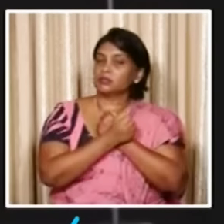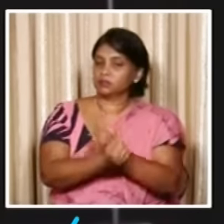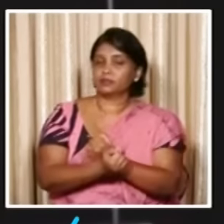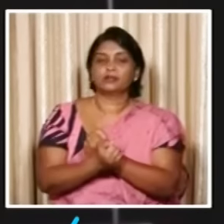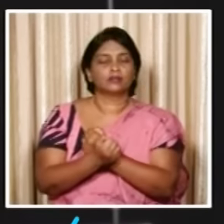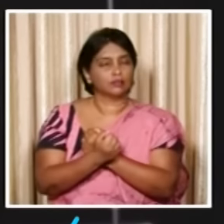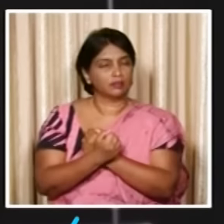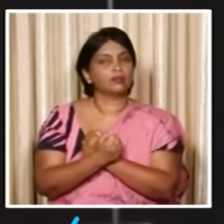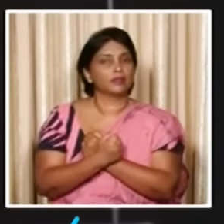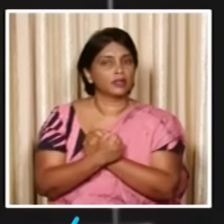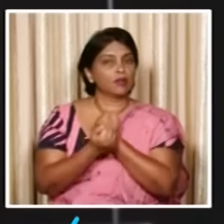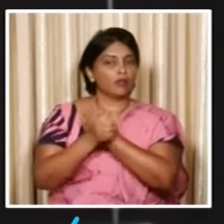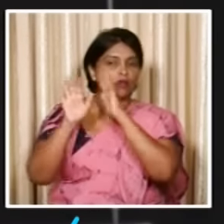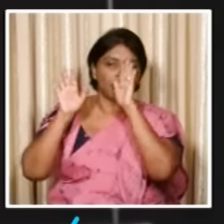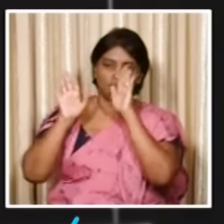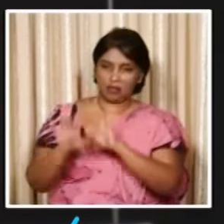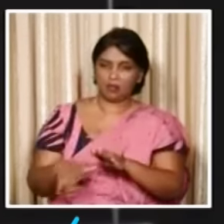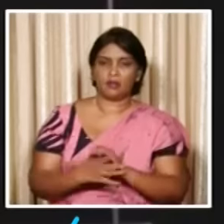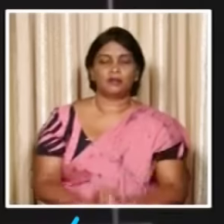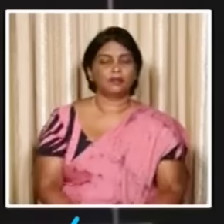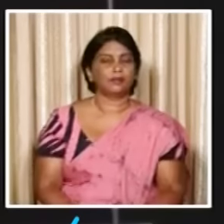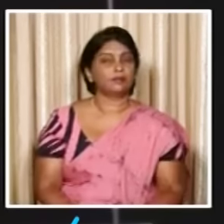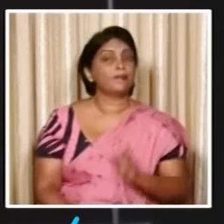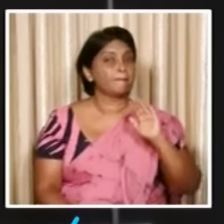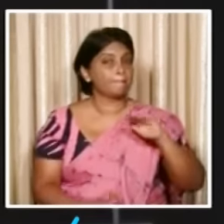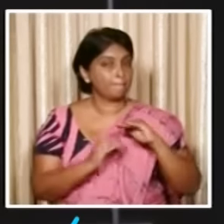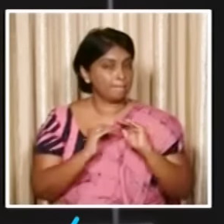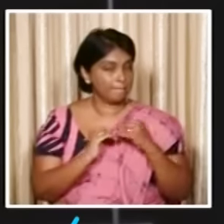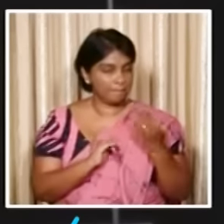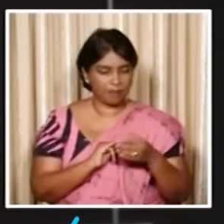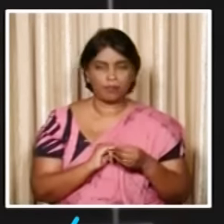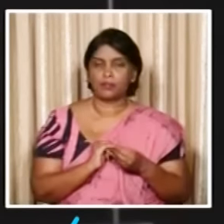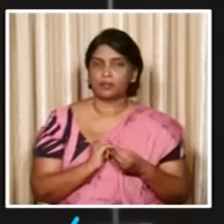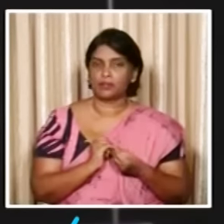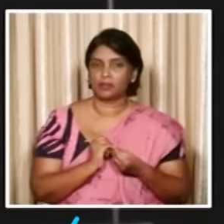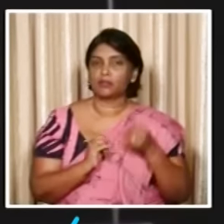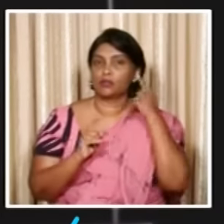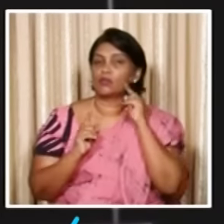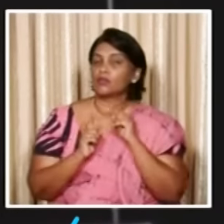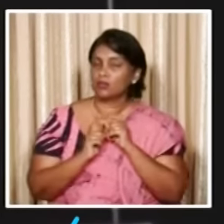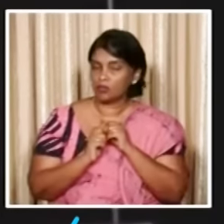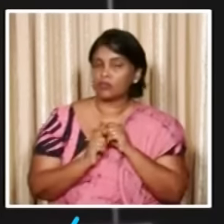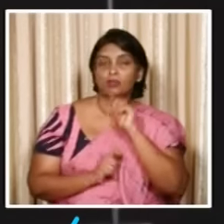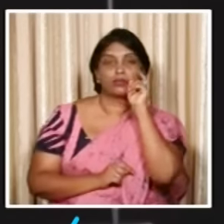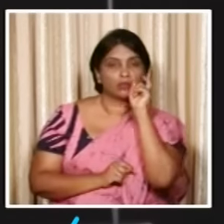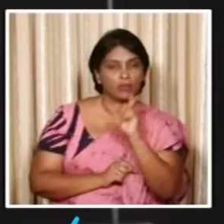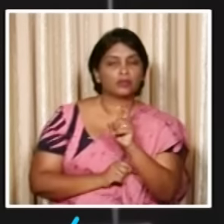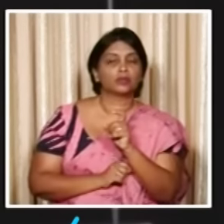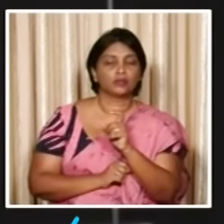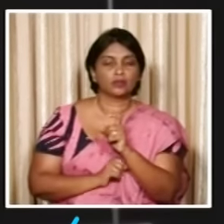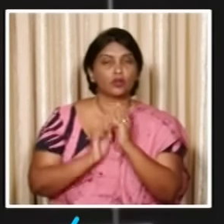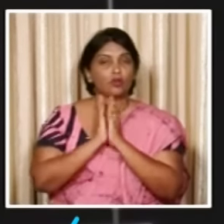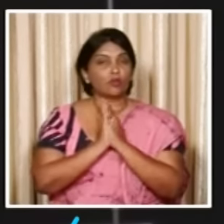காலையில் பூசை வழிபாடுகளை மேற்கொள்வதற்காக ஆலயத்திற்கு செல்ல முயன்ற பொதுமக்களை தடுப்பதற்காக 500 மேற்பட்ட கலகமடக்கும்